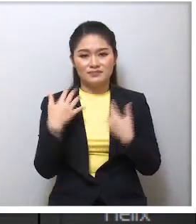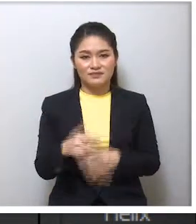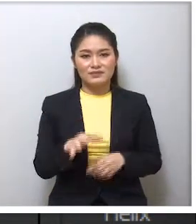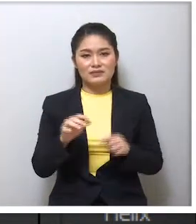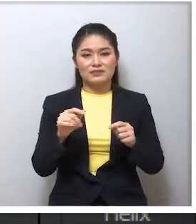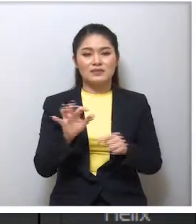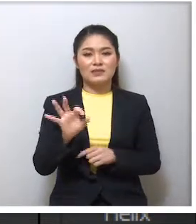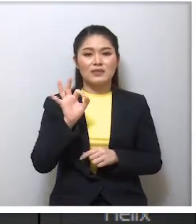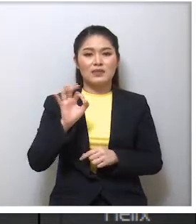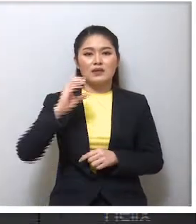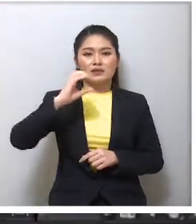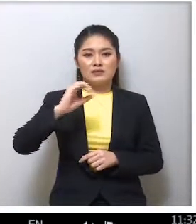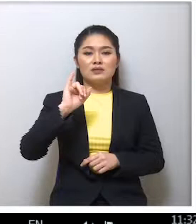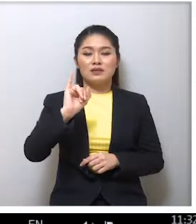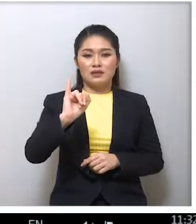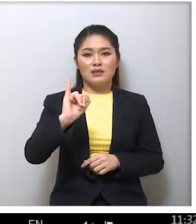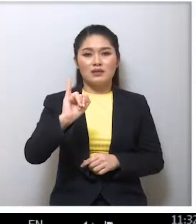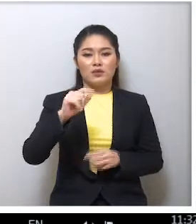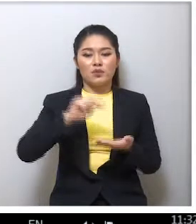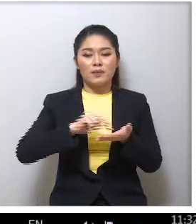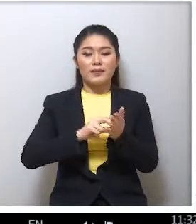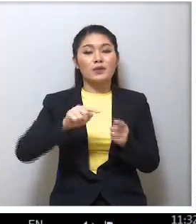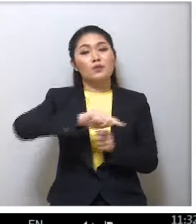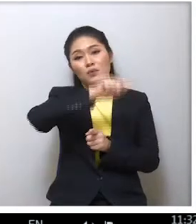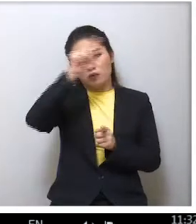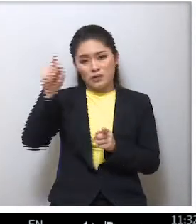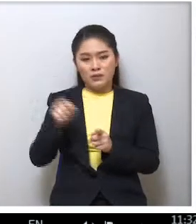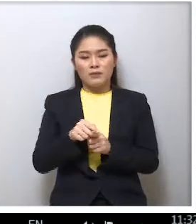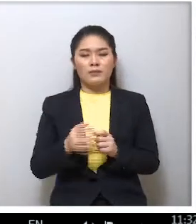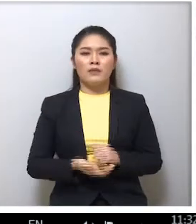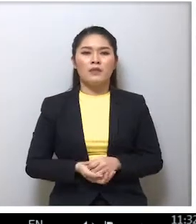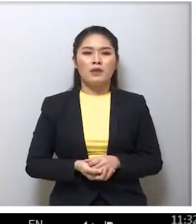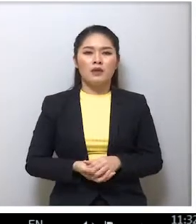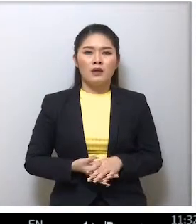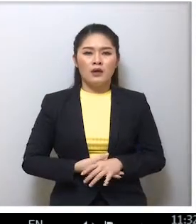เลือกตัวนี้นะครับเป็นการสร้างทรงกลมนะครับ